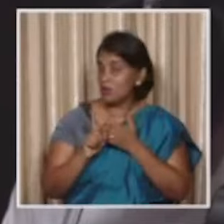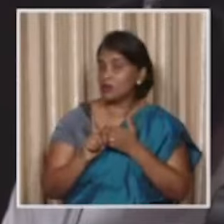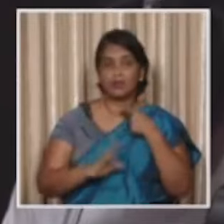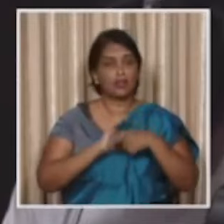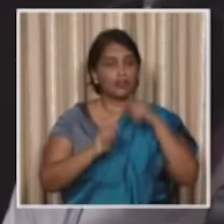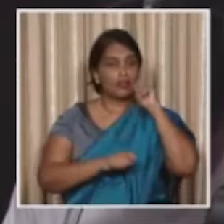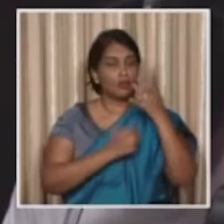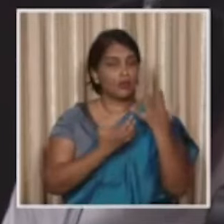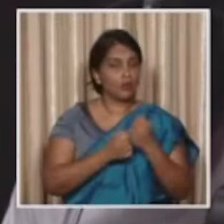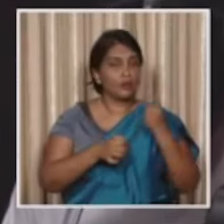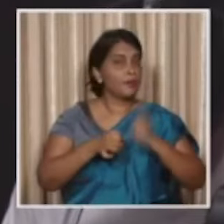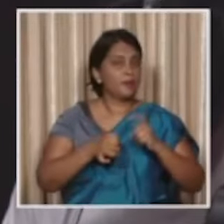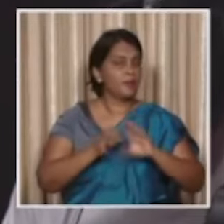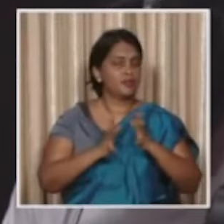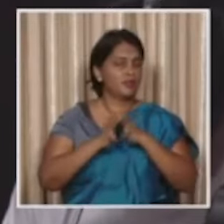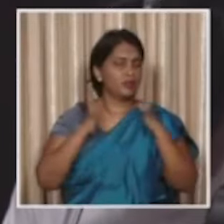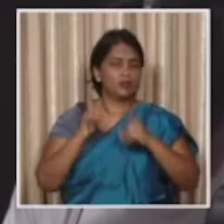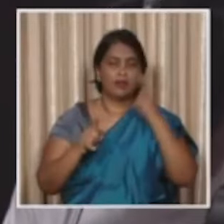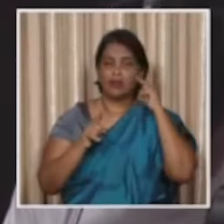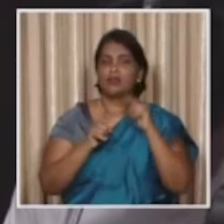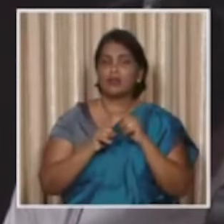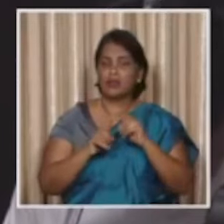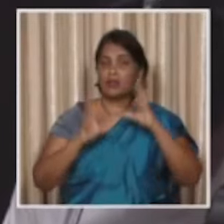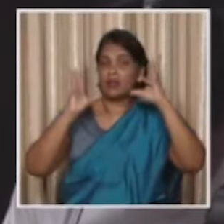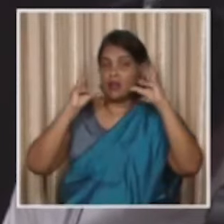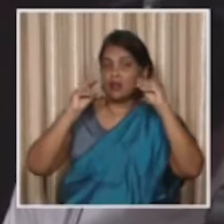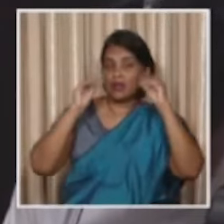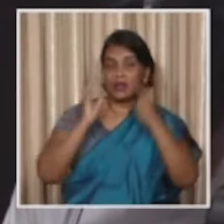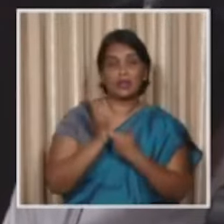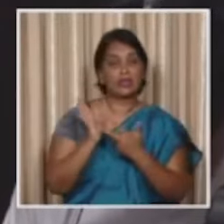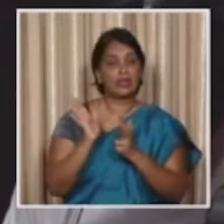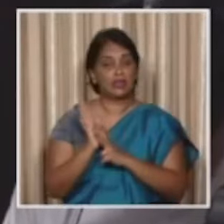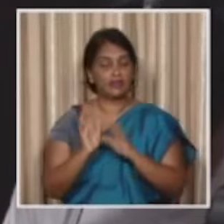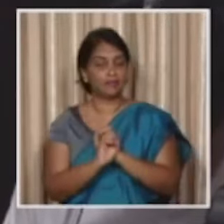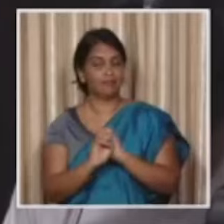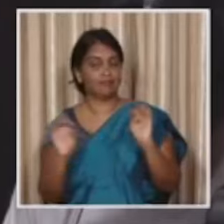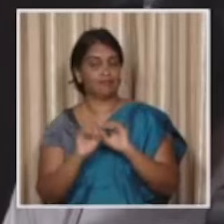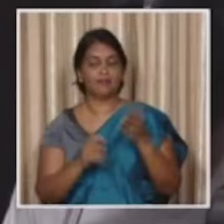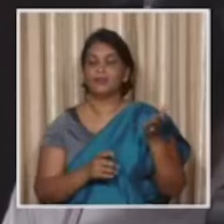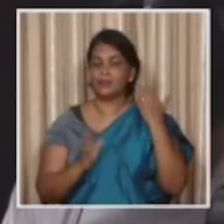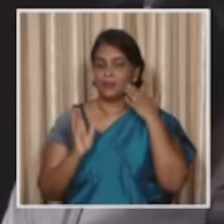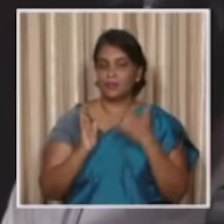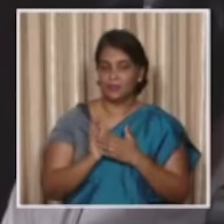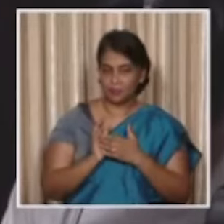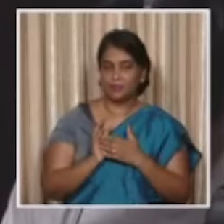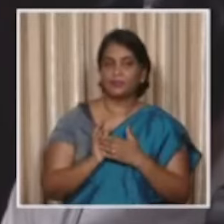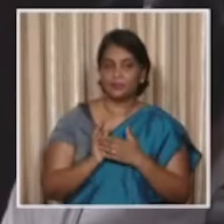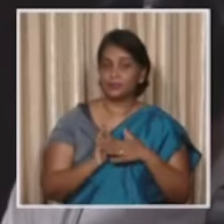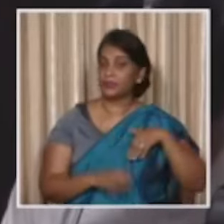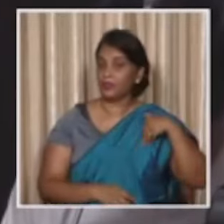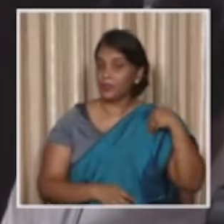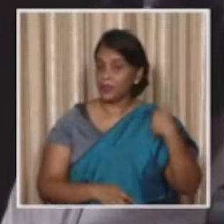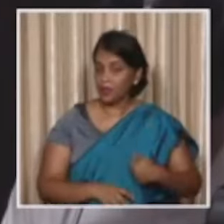රටේ ජනතාවගේ ප්‍රශ්නවත් නෙමෙයි වැඩිපුරම කතා කරන්නේ රාත්‍රී කොහොමද රූපවාහිනියට කෑල්ලක් දාගන්නේ කියන එක පිළිබඳව. ඒක තමයි